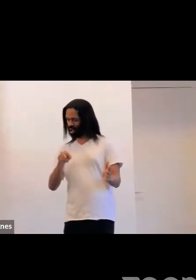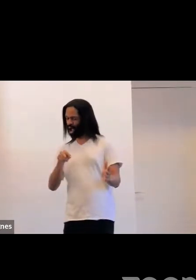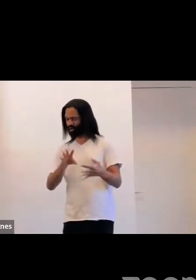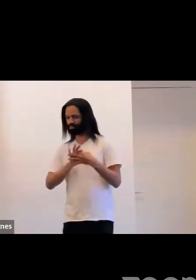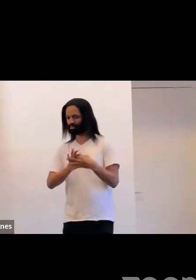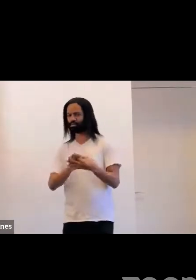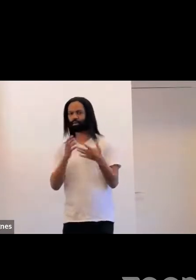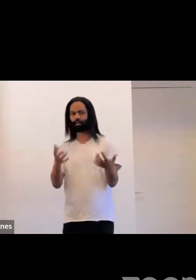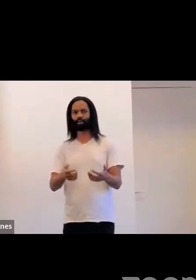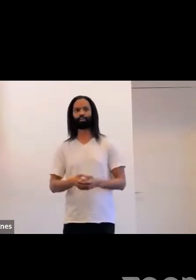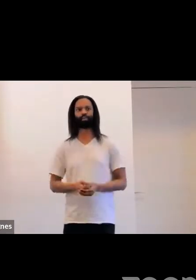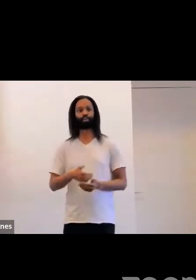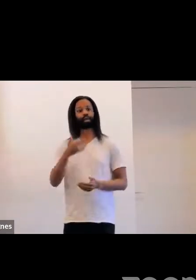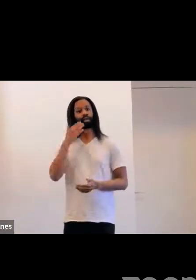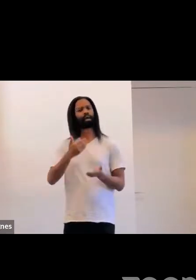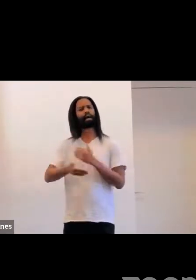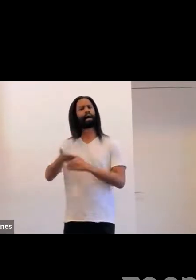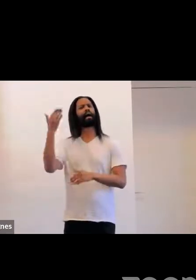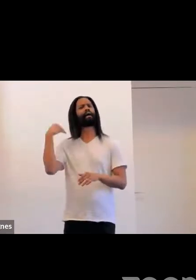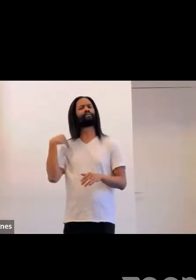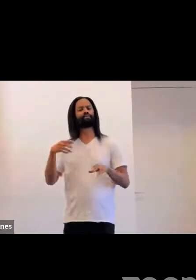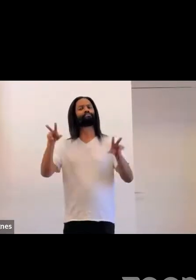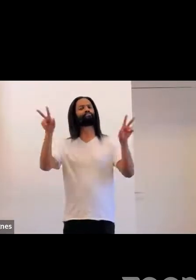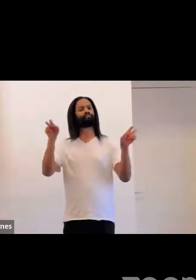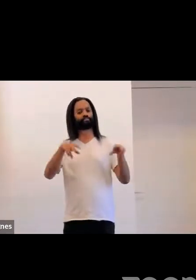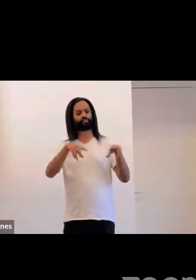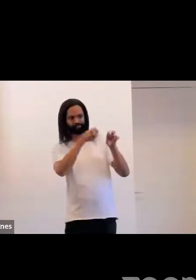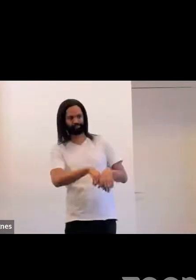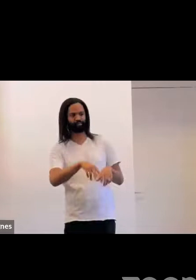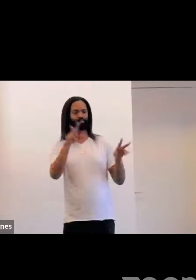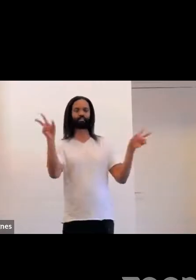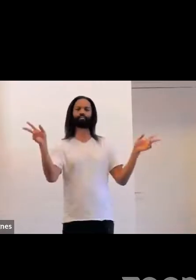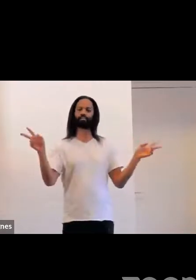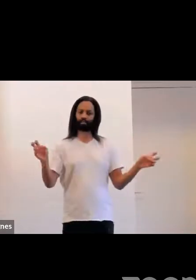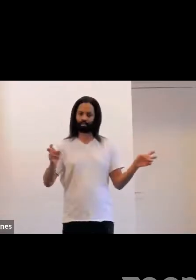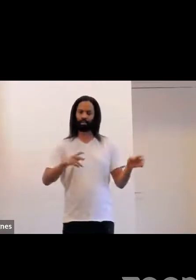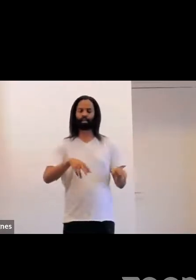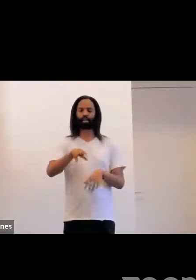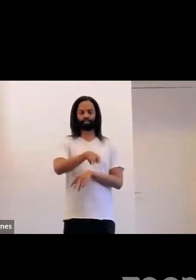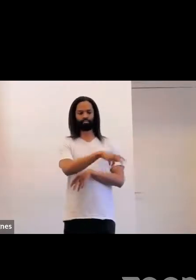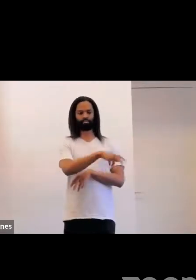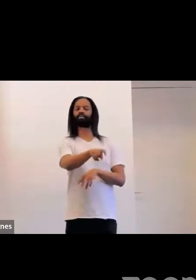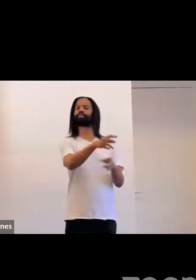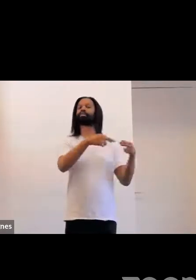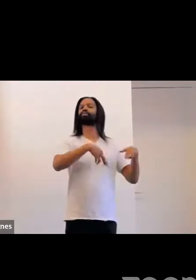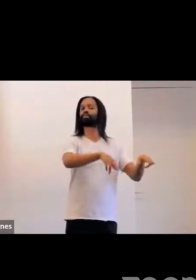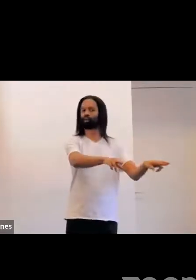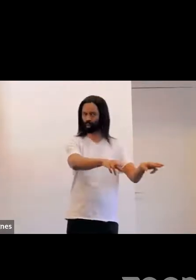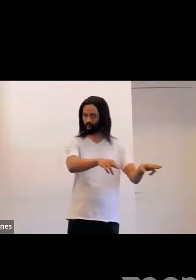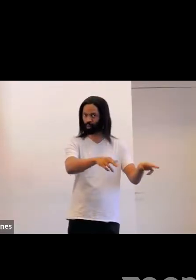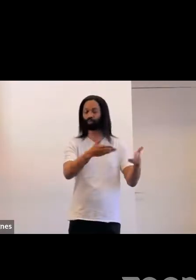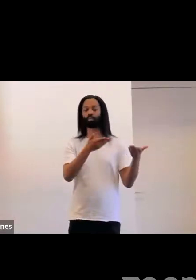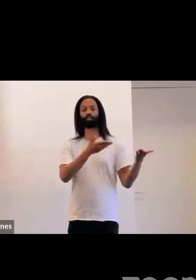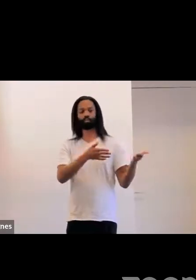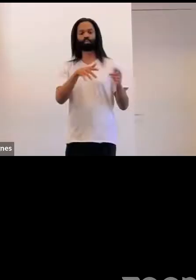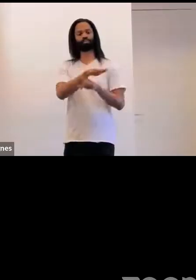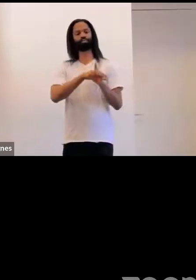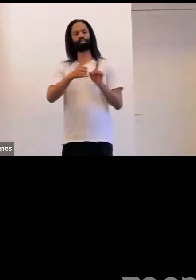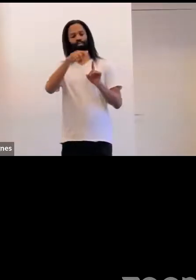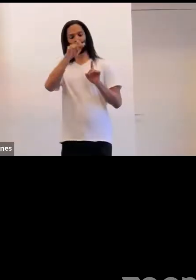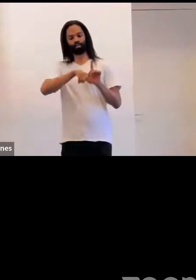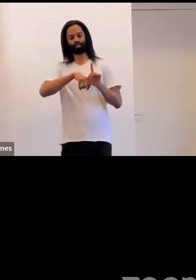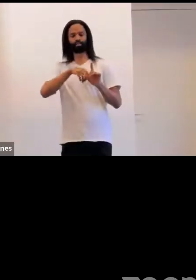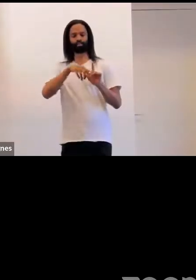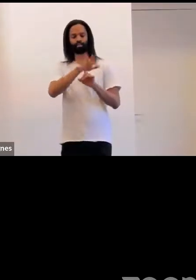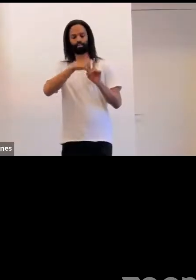l'étude Errance urbaine qui a été menée par le sociologue Thibaut Bézozzi, pour lesquelles le CCAS de la ville de Nancy